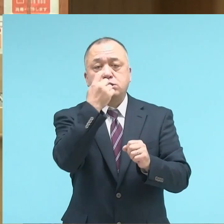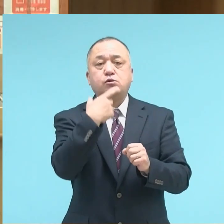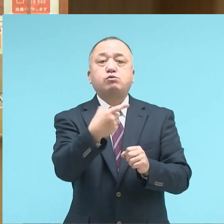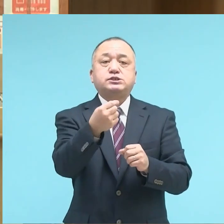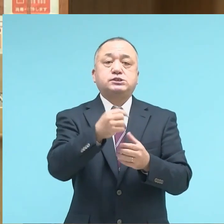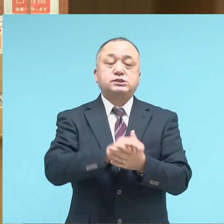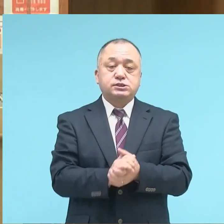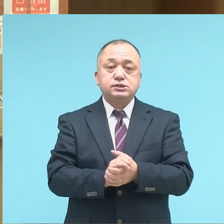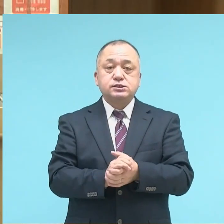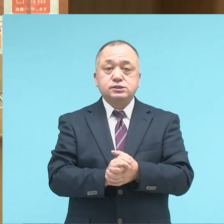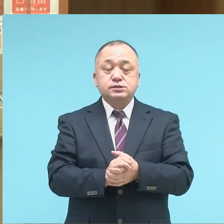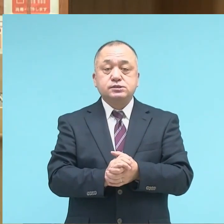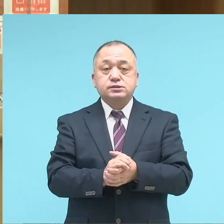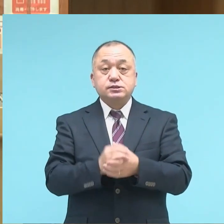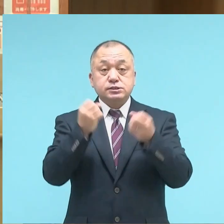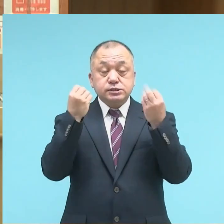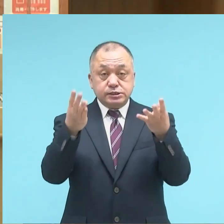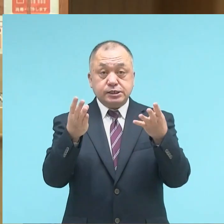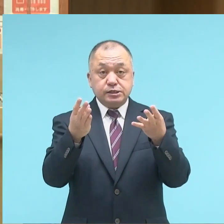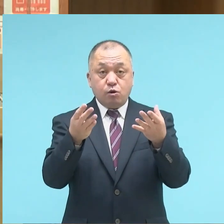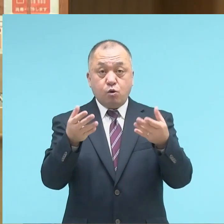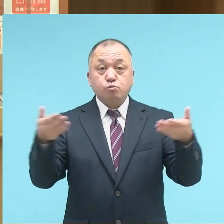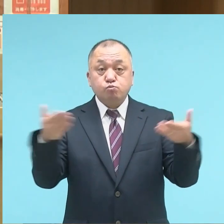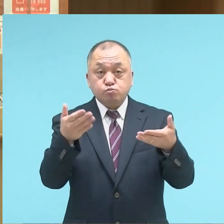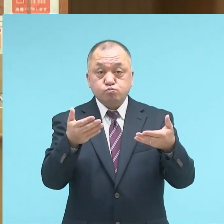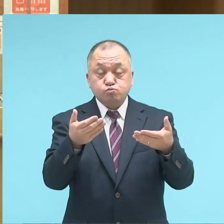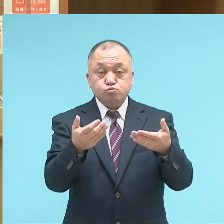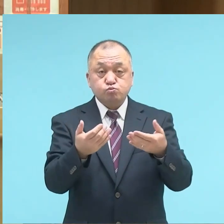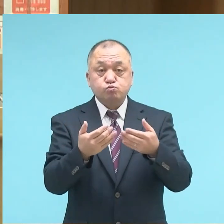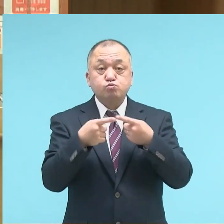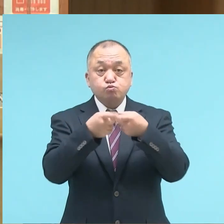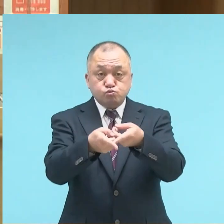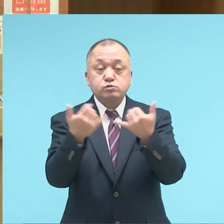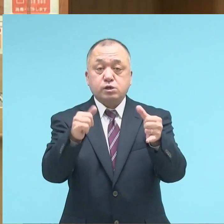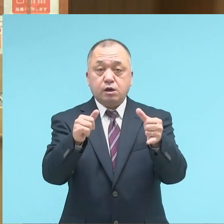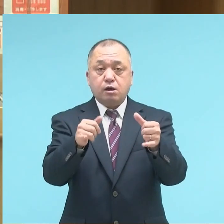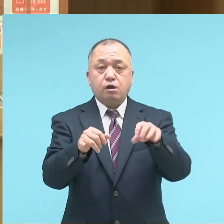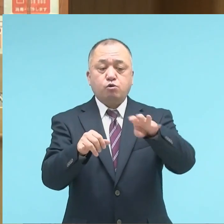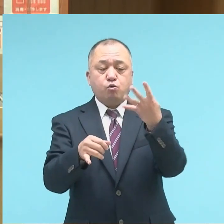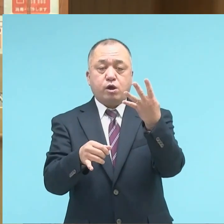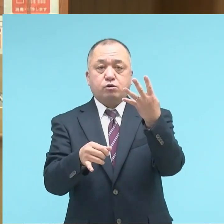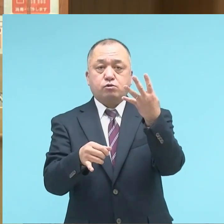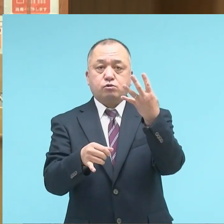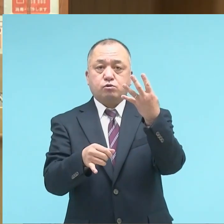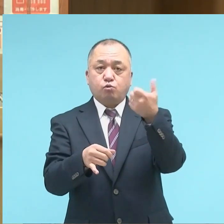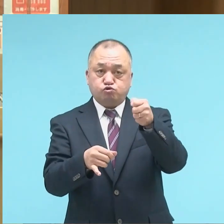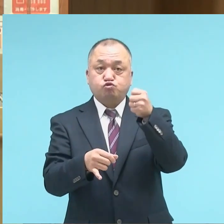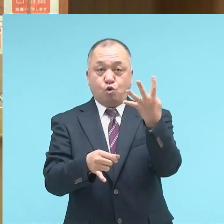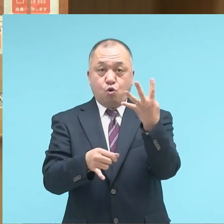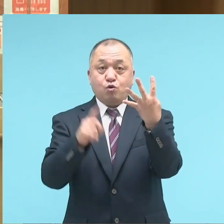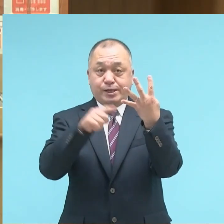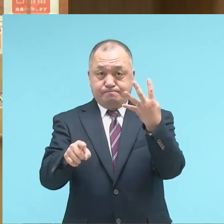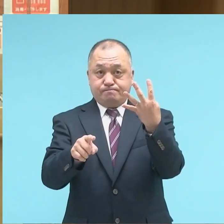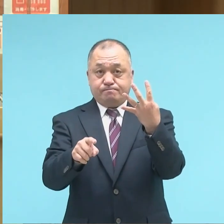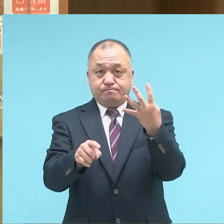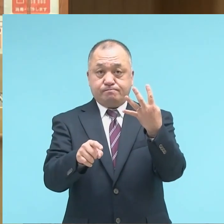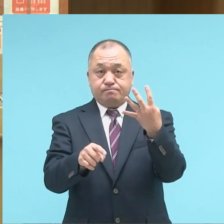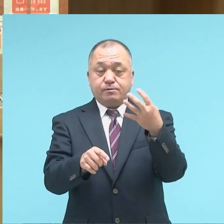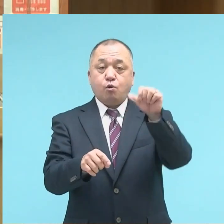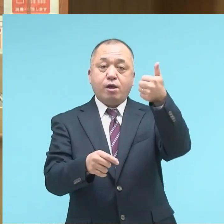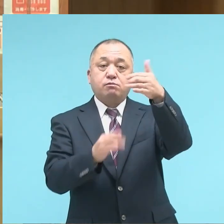この新規収納者についてはですね、454人ということで500人割り込んだところです。これは